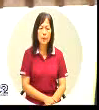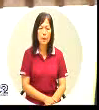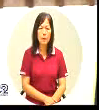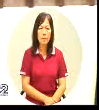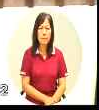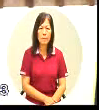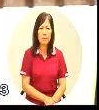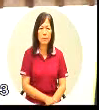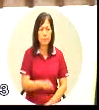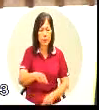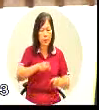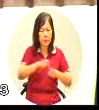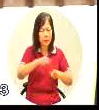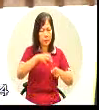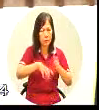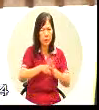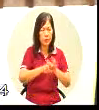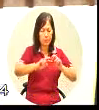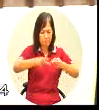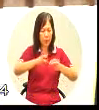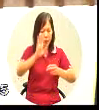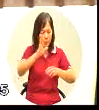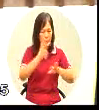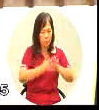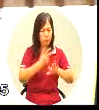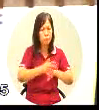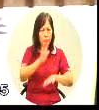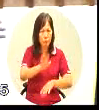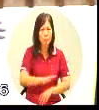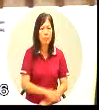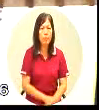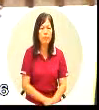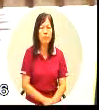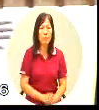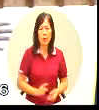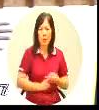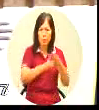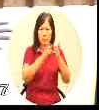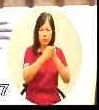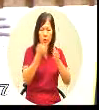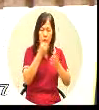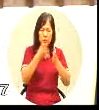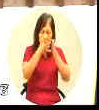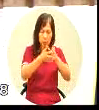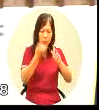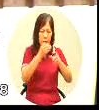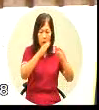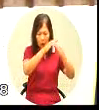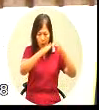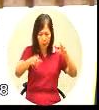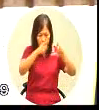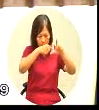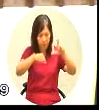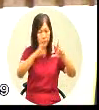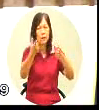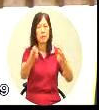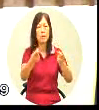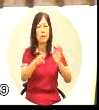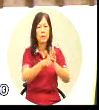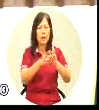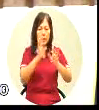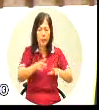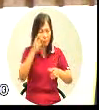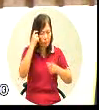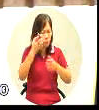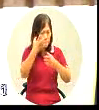那在这个计划里面也有提到一些改善方案啊，那当然主要是针对坡脚的。那这几年呢，我刚刚讲要感谢